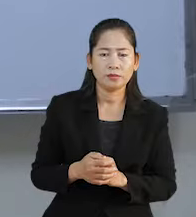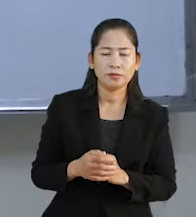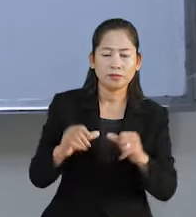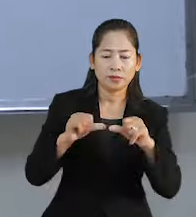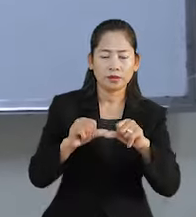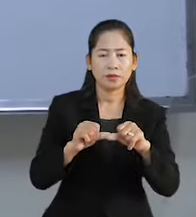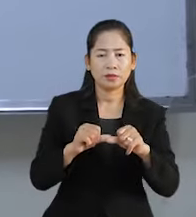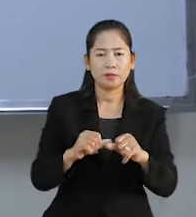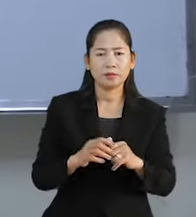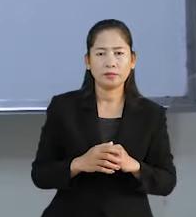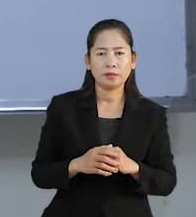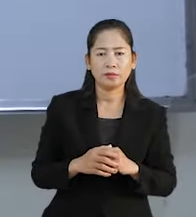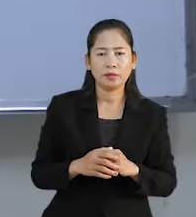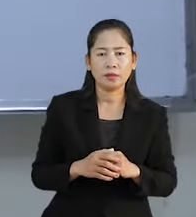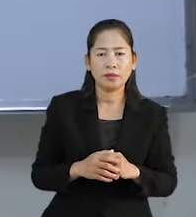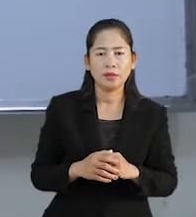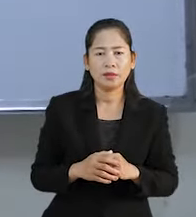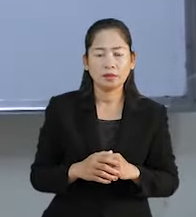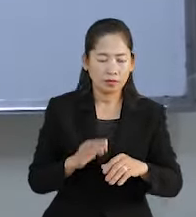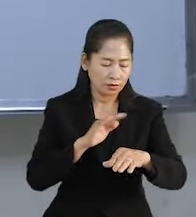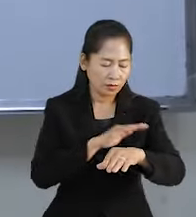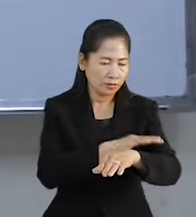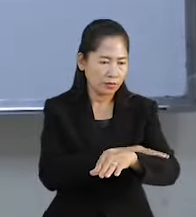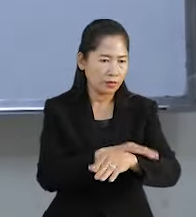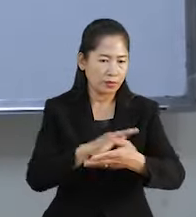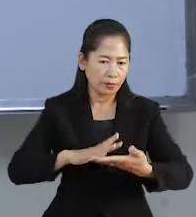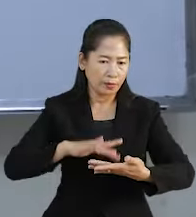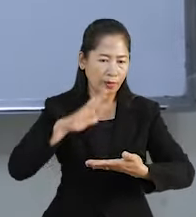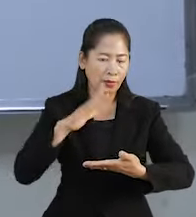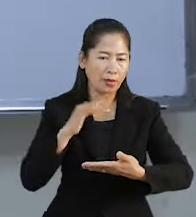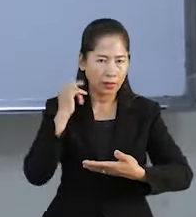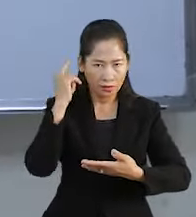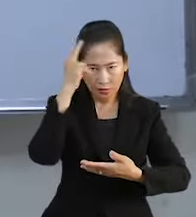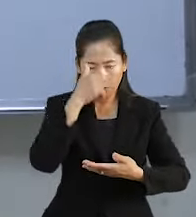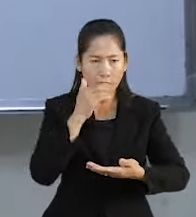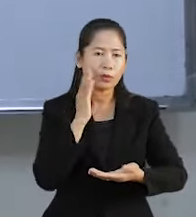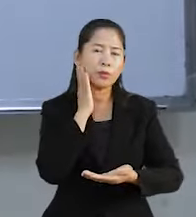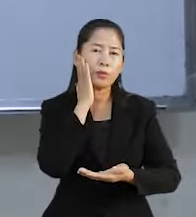ទៀតណាកូនណាតើគាត់មានសម្បល់ចាំមុខចាអត្ថសម្បល់ស